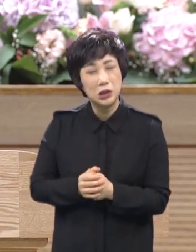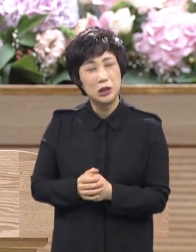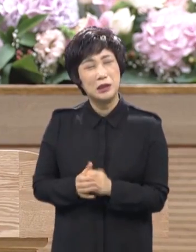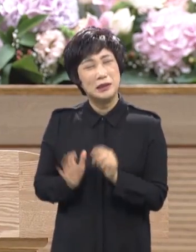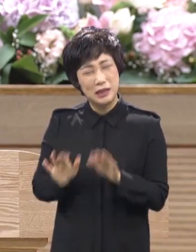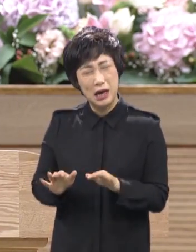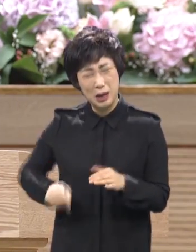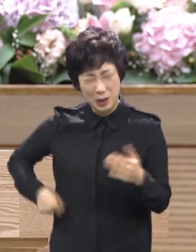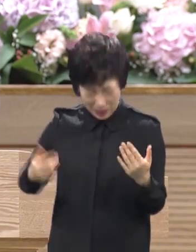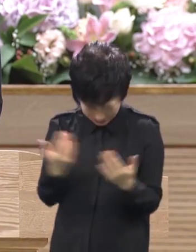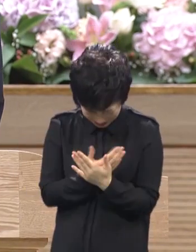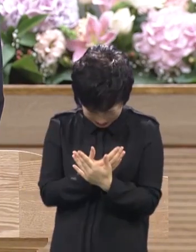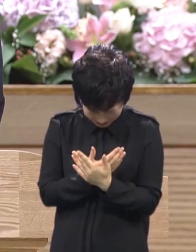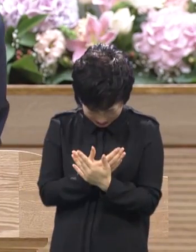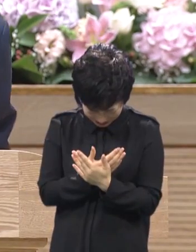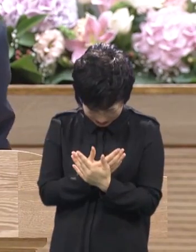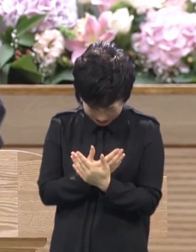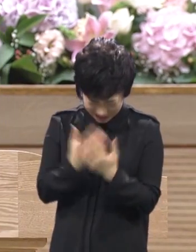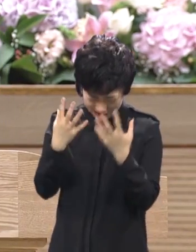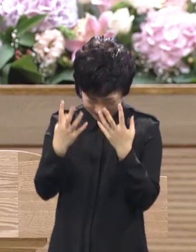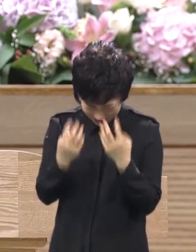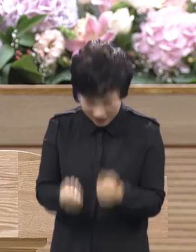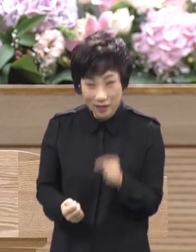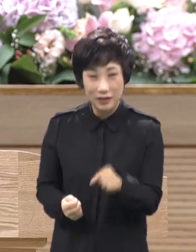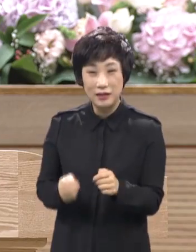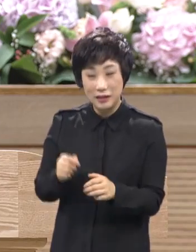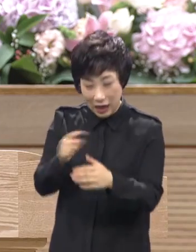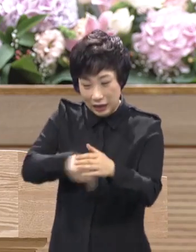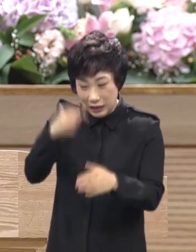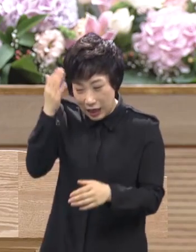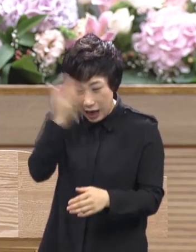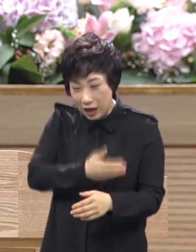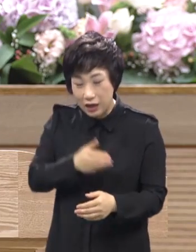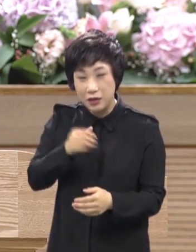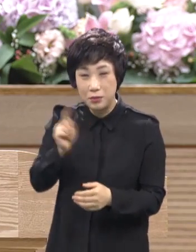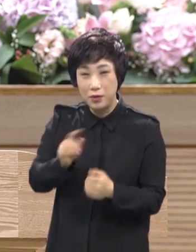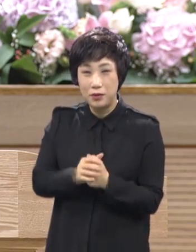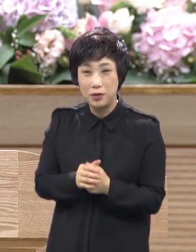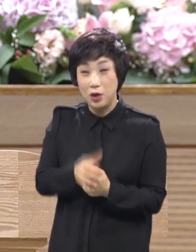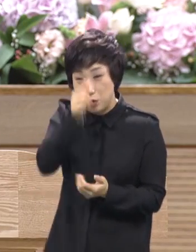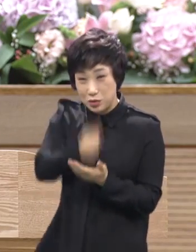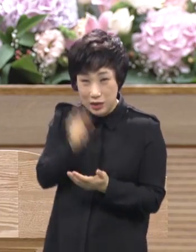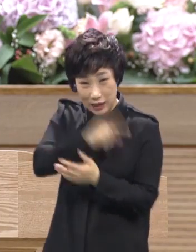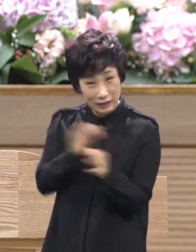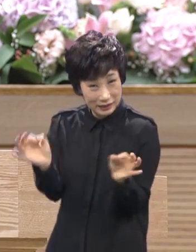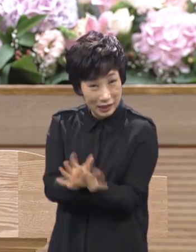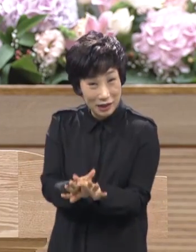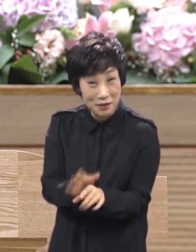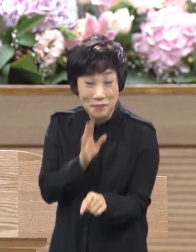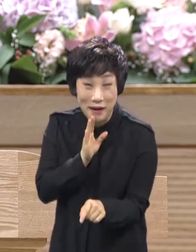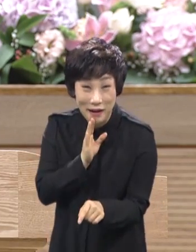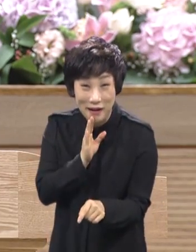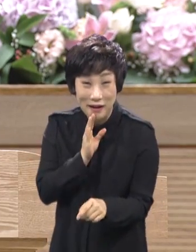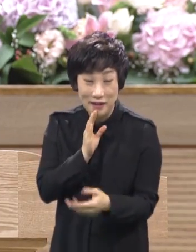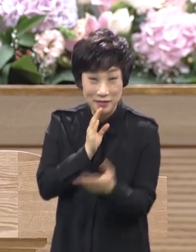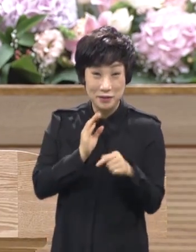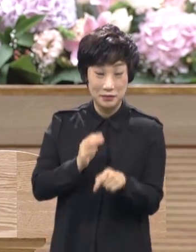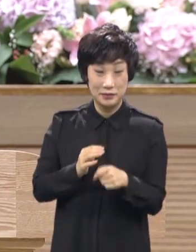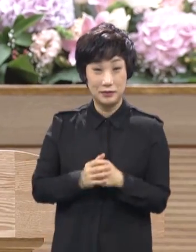얼마나 회개했으면 그 속에 모든 악한 죄악들이 다 떠나갔겠습니까? 다시